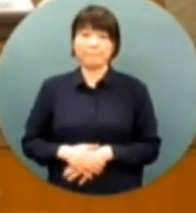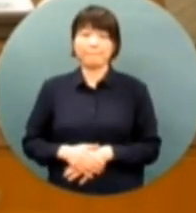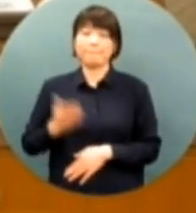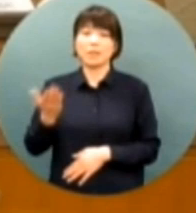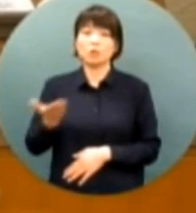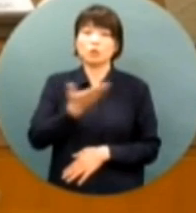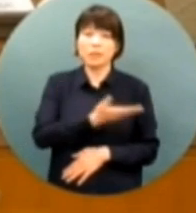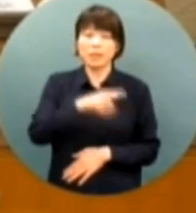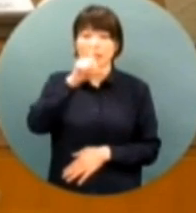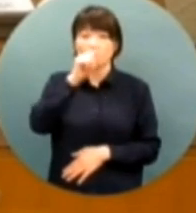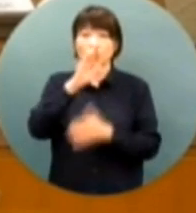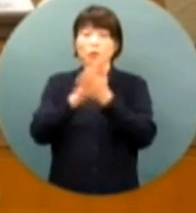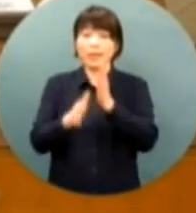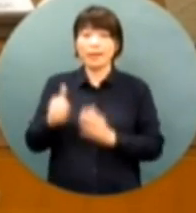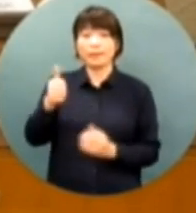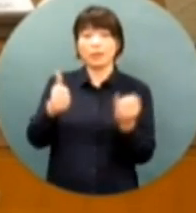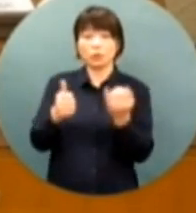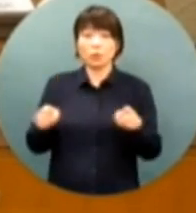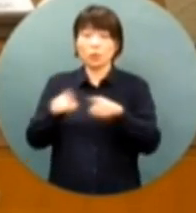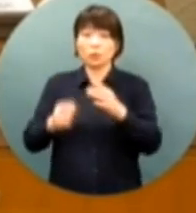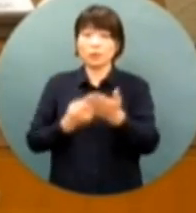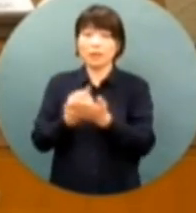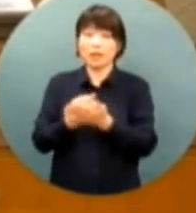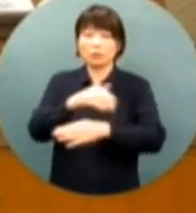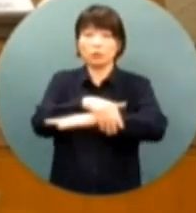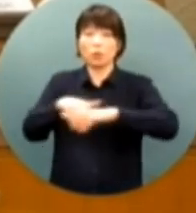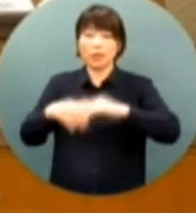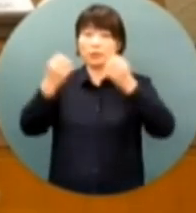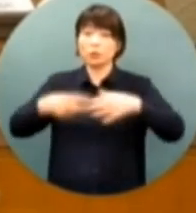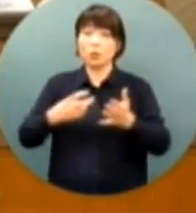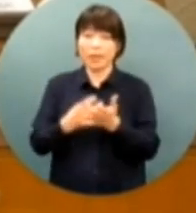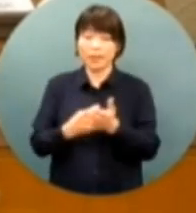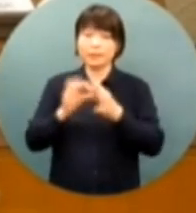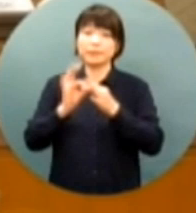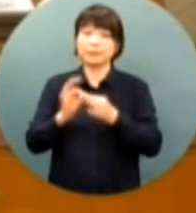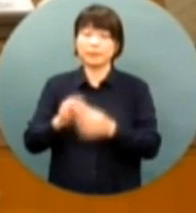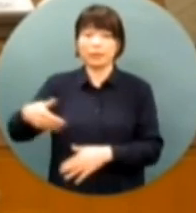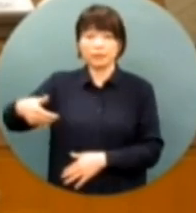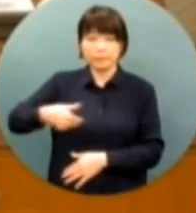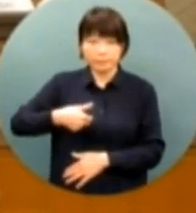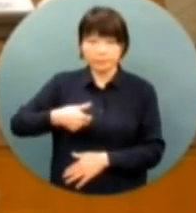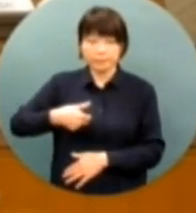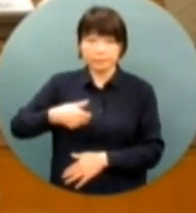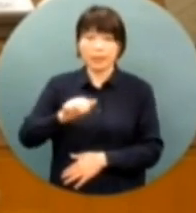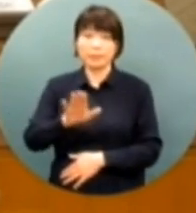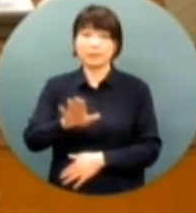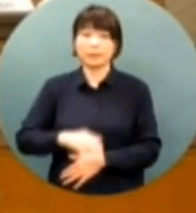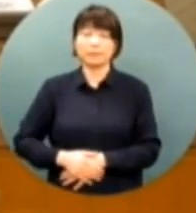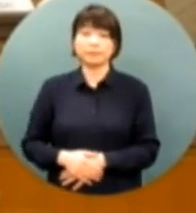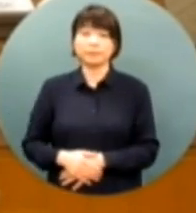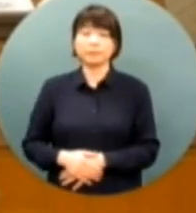次に、鳥取県男女共同参画条例の運用につきまして、何点かお尋ねが、ございました。